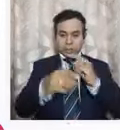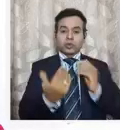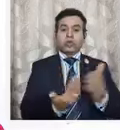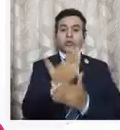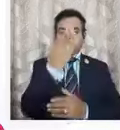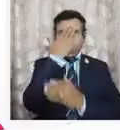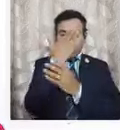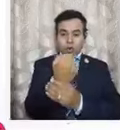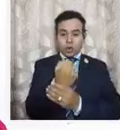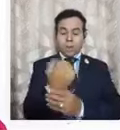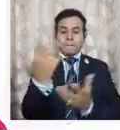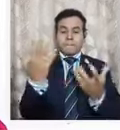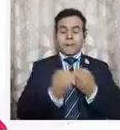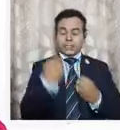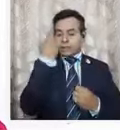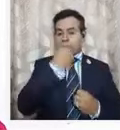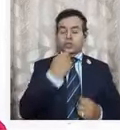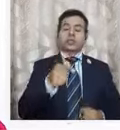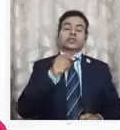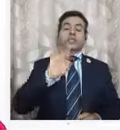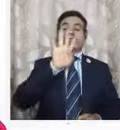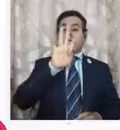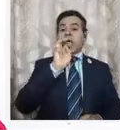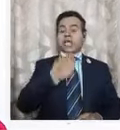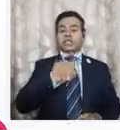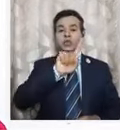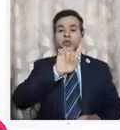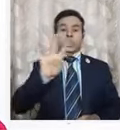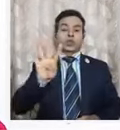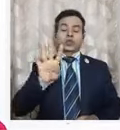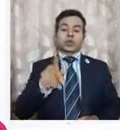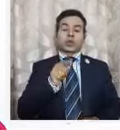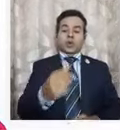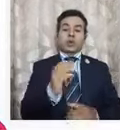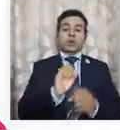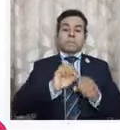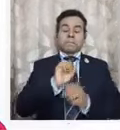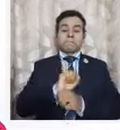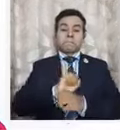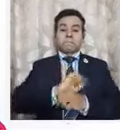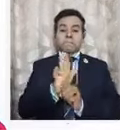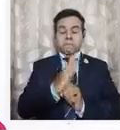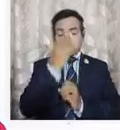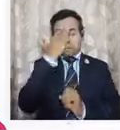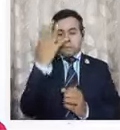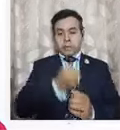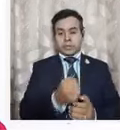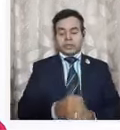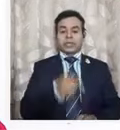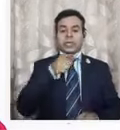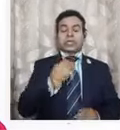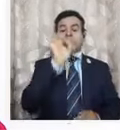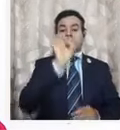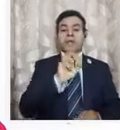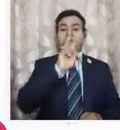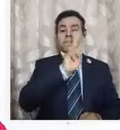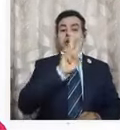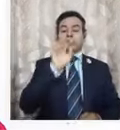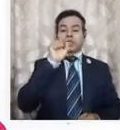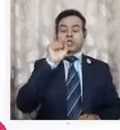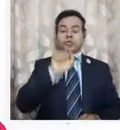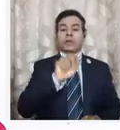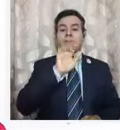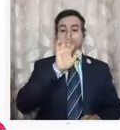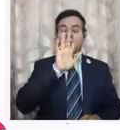7,48,034টি। গত 24 ঘন্টায় যা নমুনা পরীক্ষা হয়েছে তাতে শনাক্ত হয়েছে 4,014 জন এবং